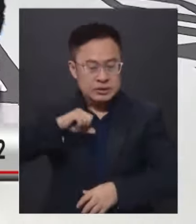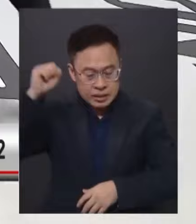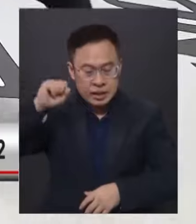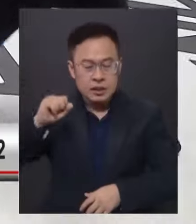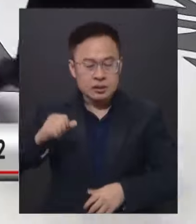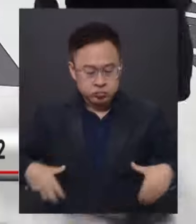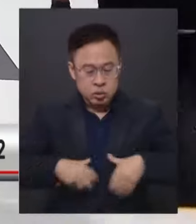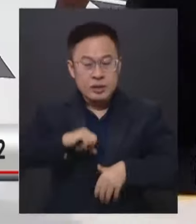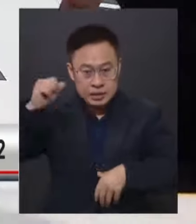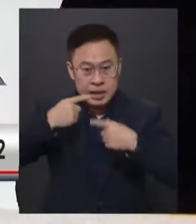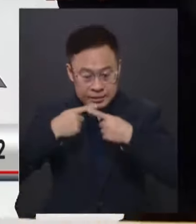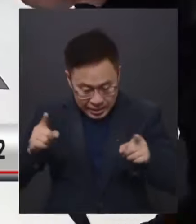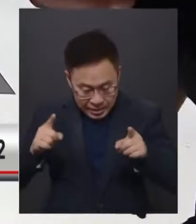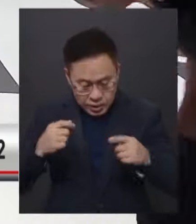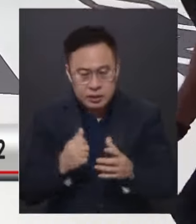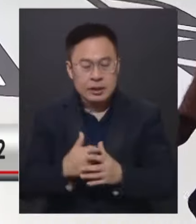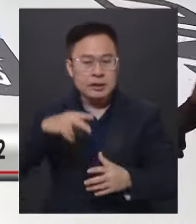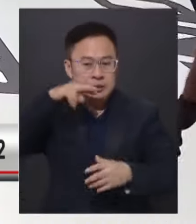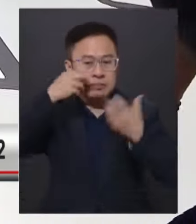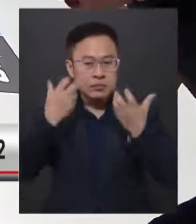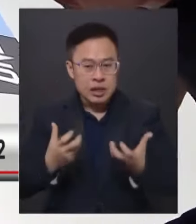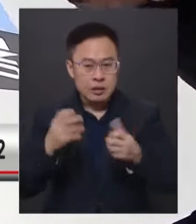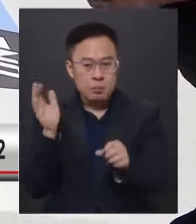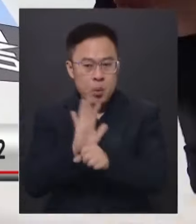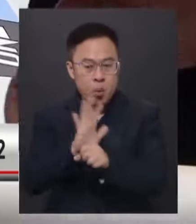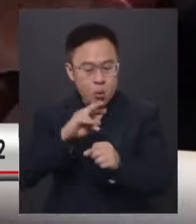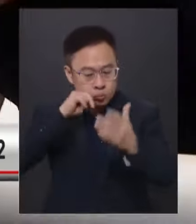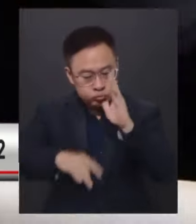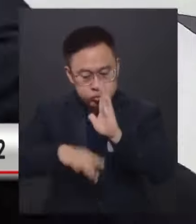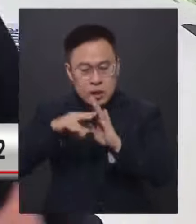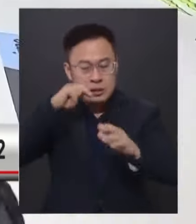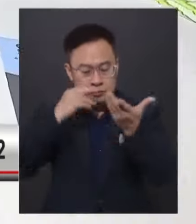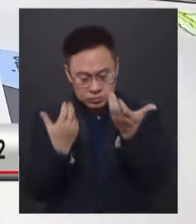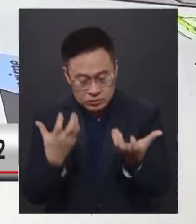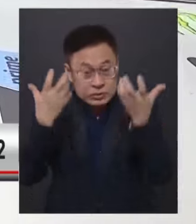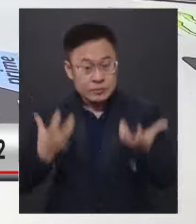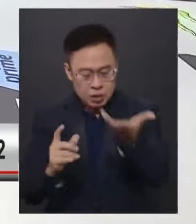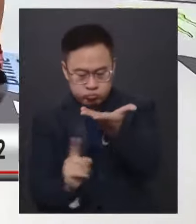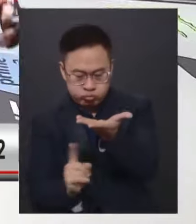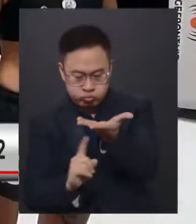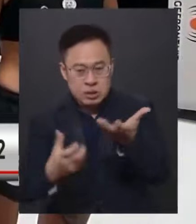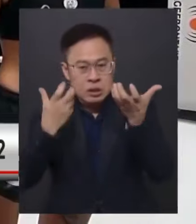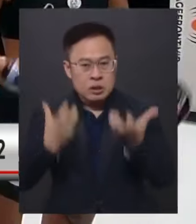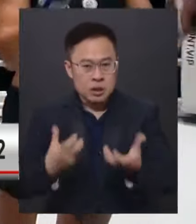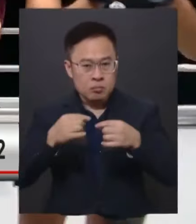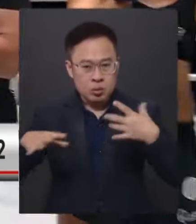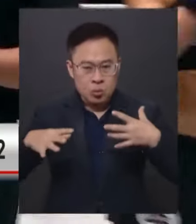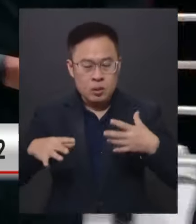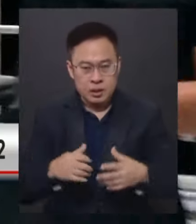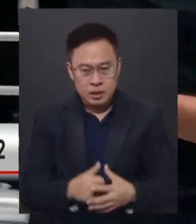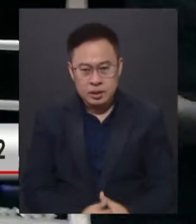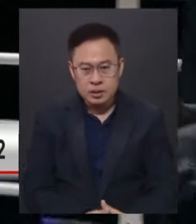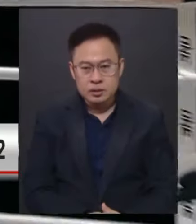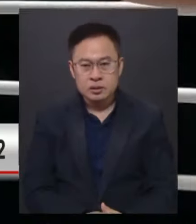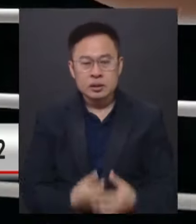ธอก็ยังคงสามารถคว้าแชมป์ได้แต่ว่าทำน้ำหนักไม่ถึงค่ะซึ่งก็ต้องมีการเฟ้นหาแชมป์คนใหม่ต่อไปค่ะก็น่าเสียดายแต่ว่